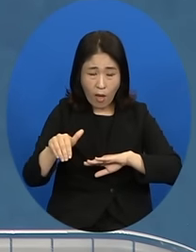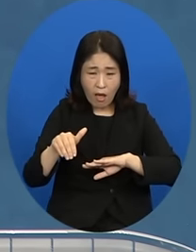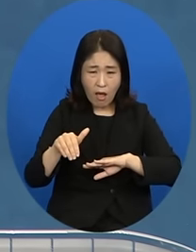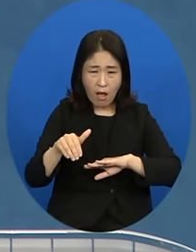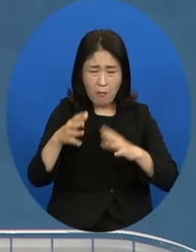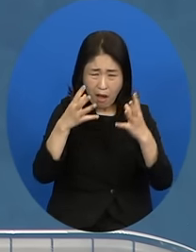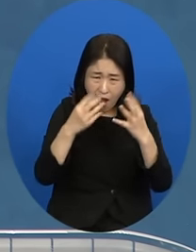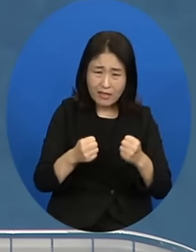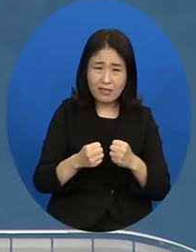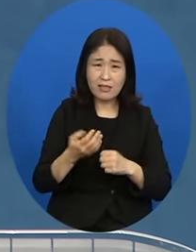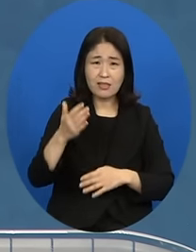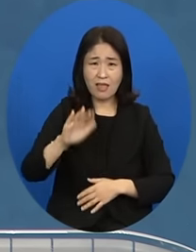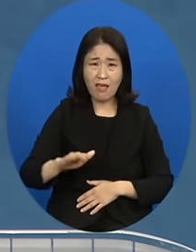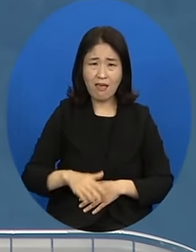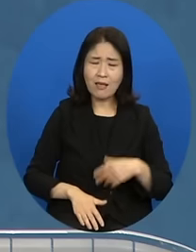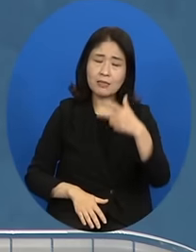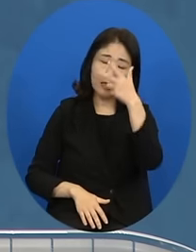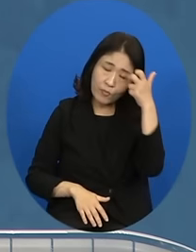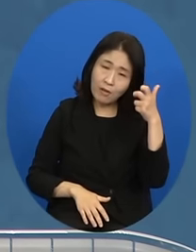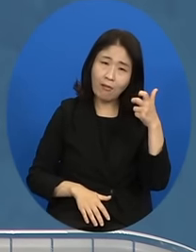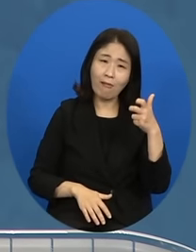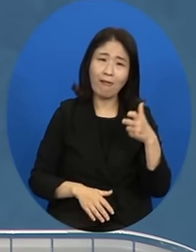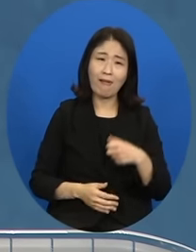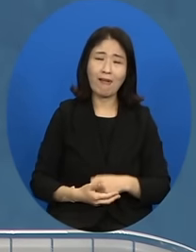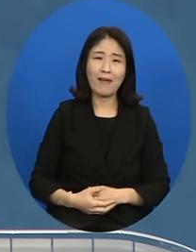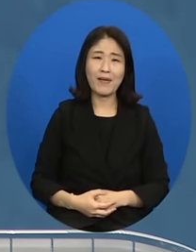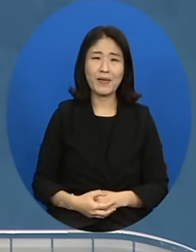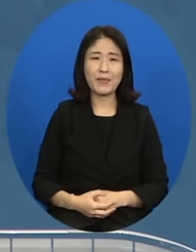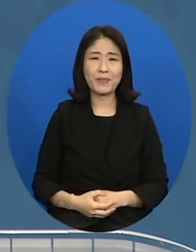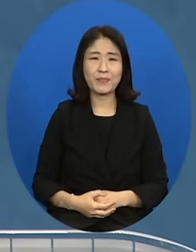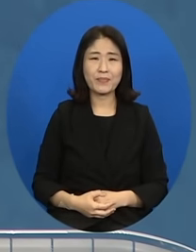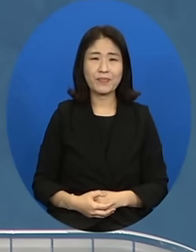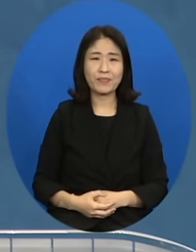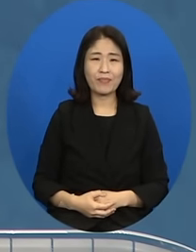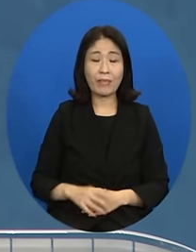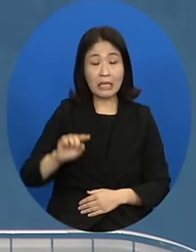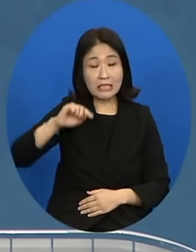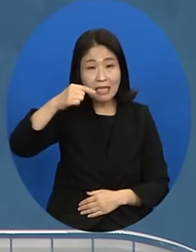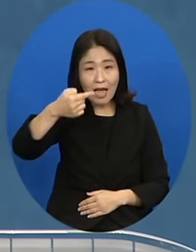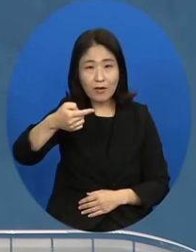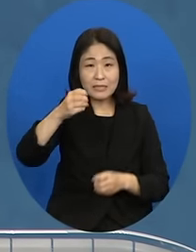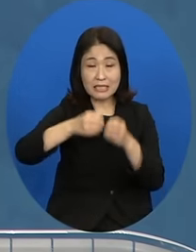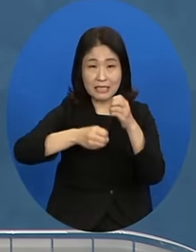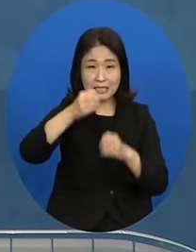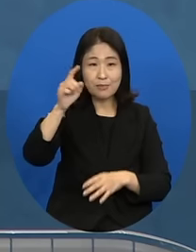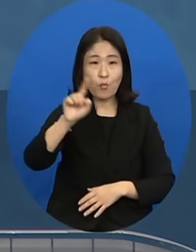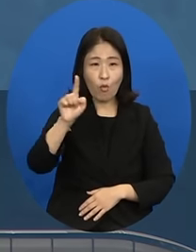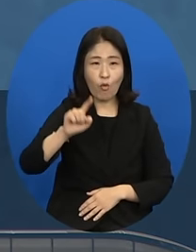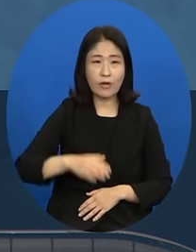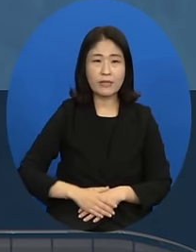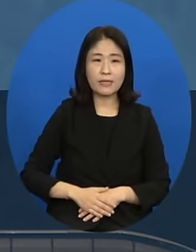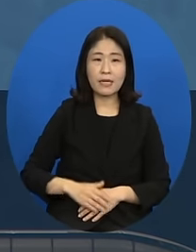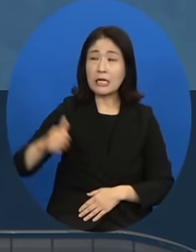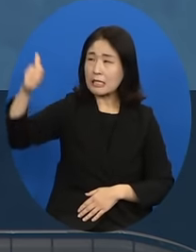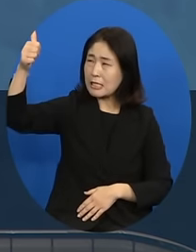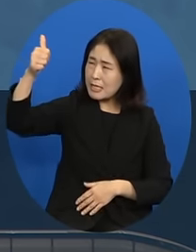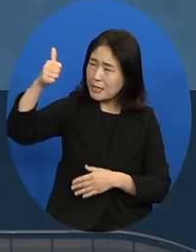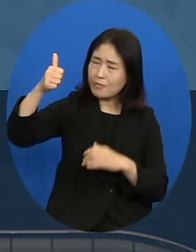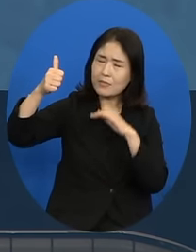그만 잠들고 말았어요. 그래서 이어지는 그 다음 시가 이렇습니다.